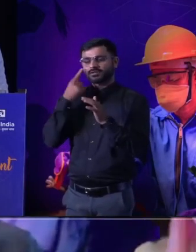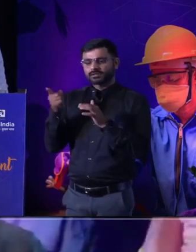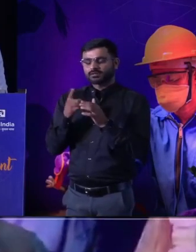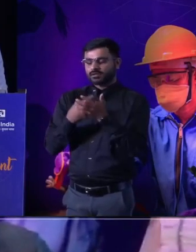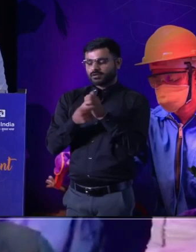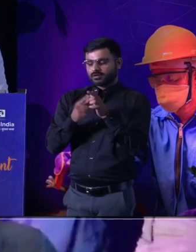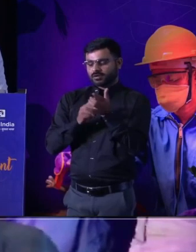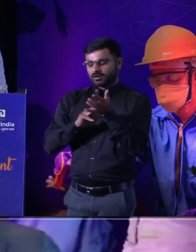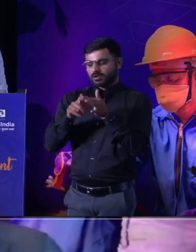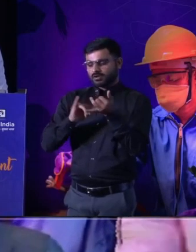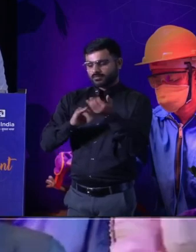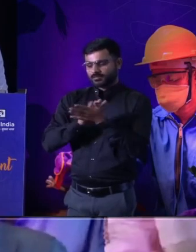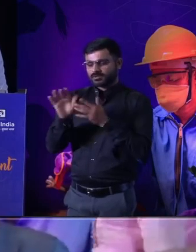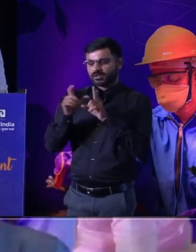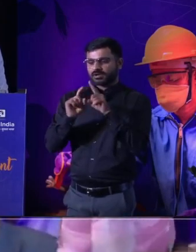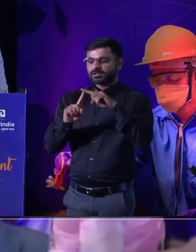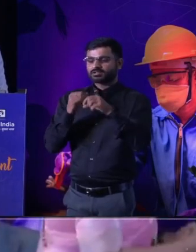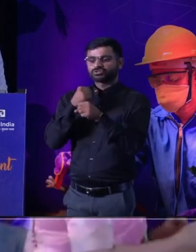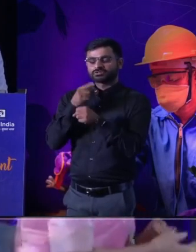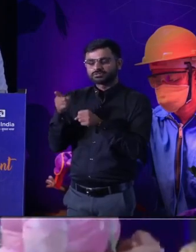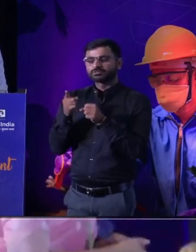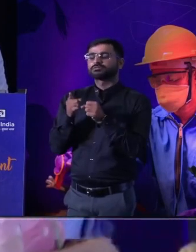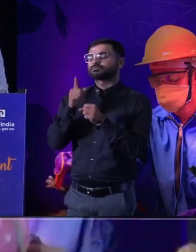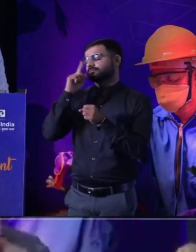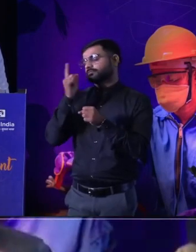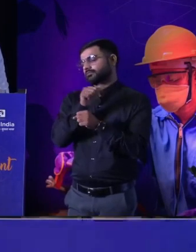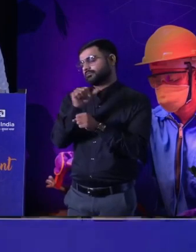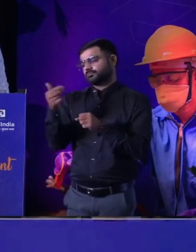रमेश सिप्पी जी, DGT श्रीमती त्रिशलजीत सेठी जी,